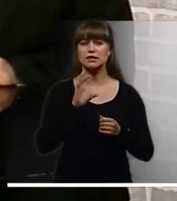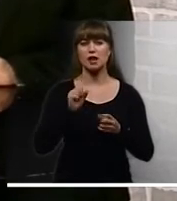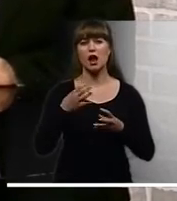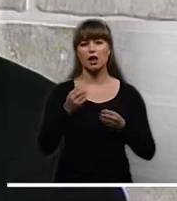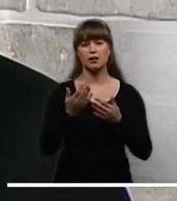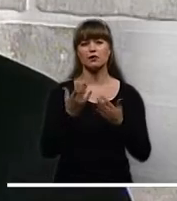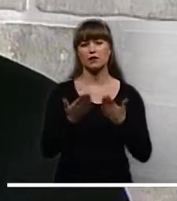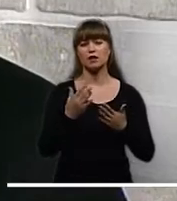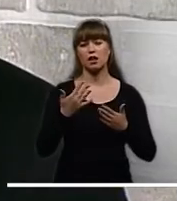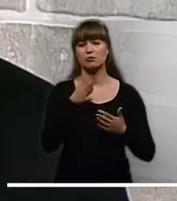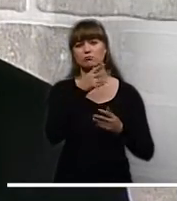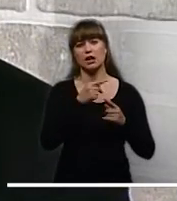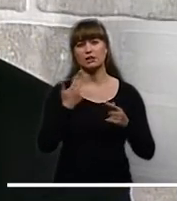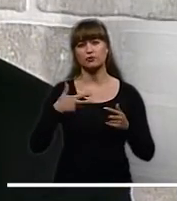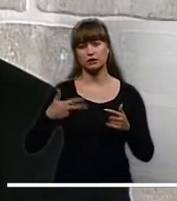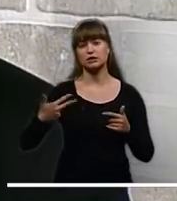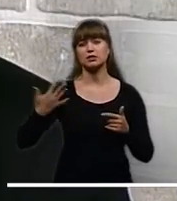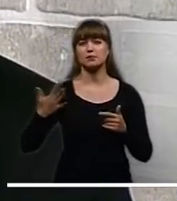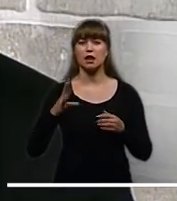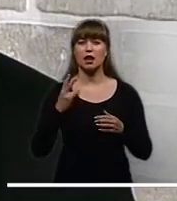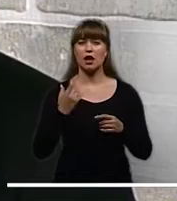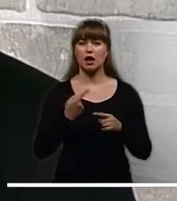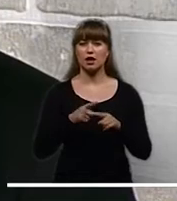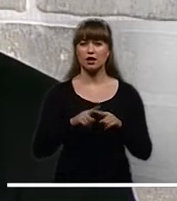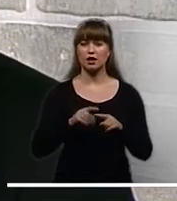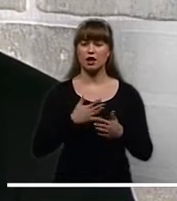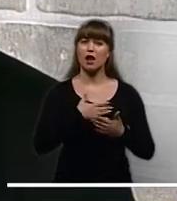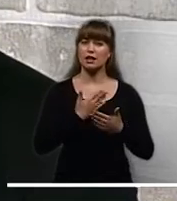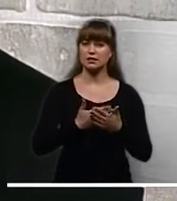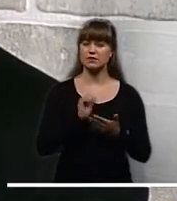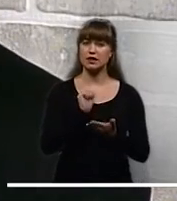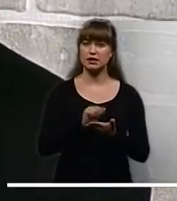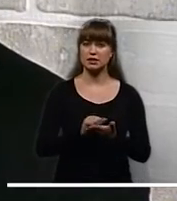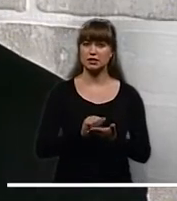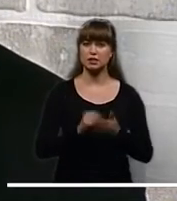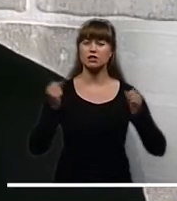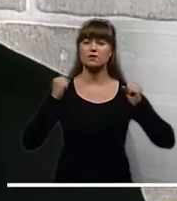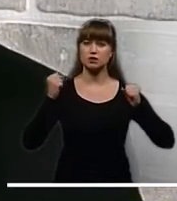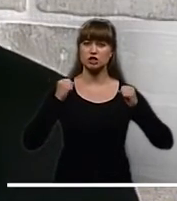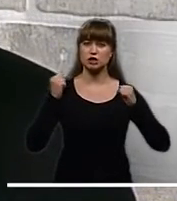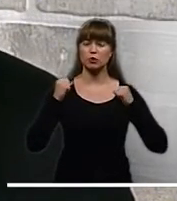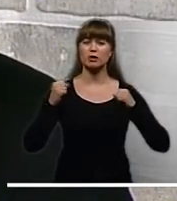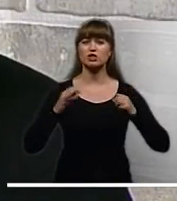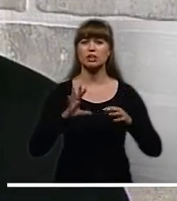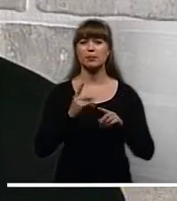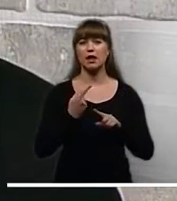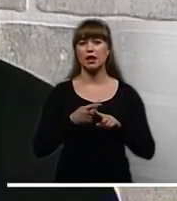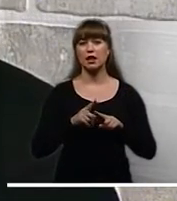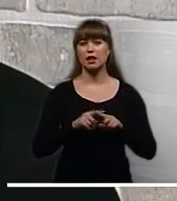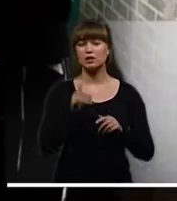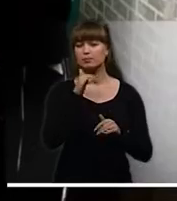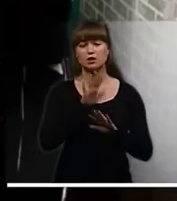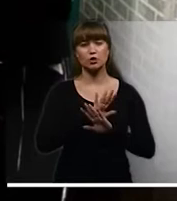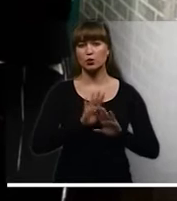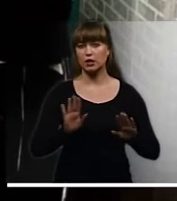раньше. Наверное, лет 30, а может быть и раньше. Поэтому это активное занятие физическими упражнениями, это не